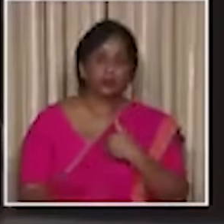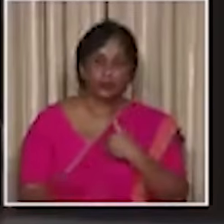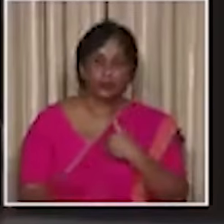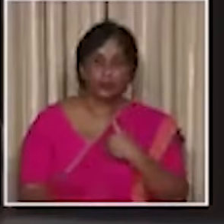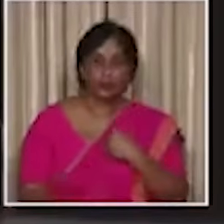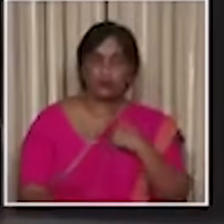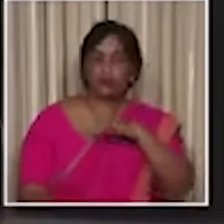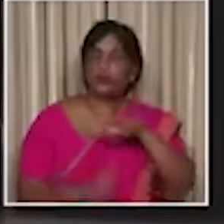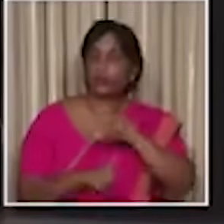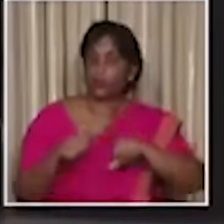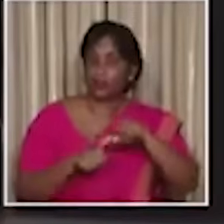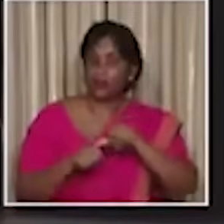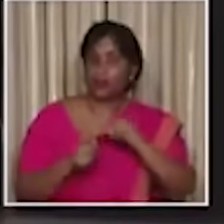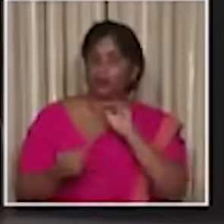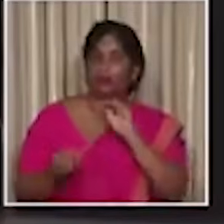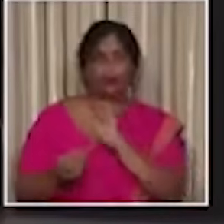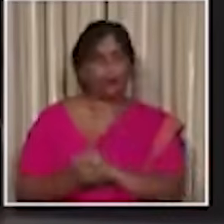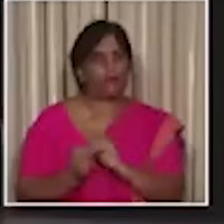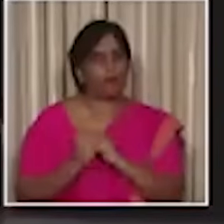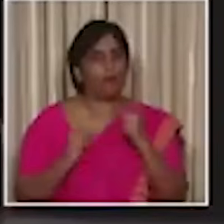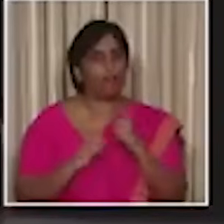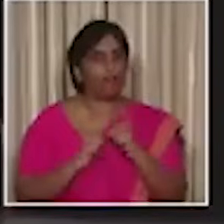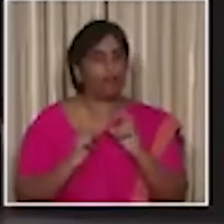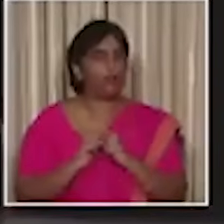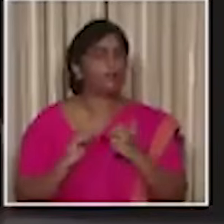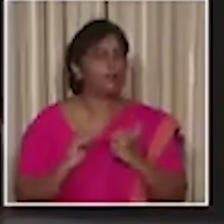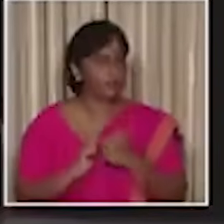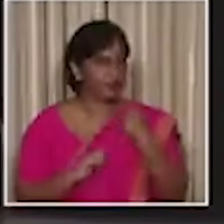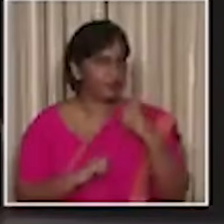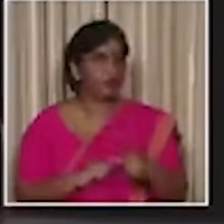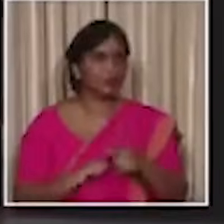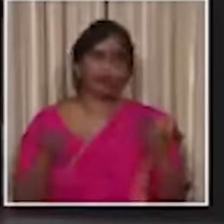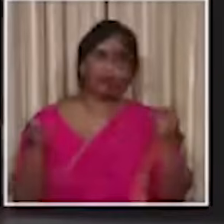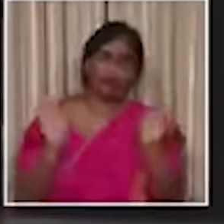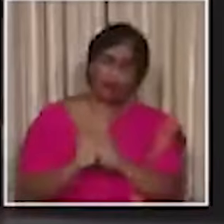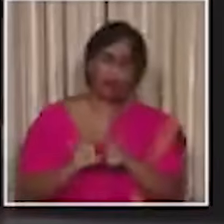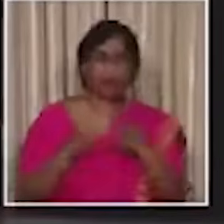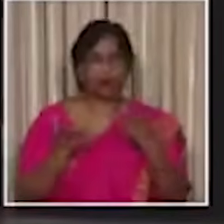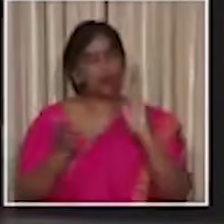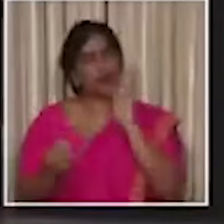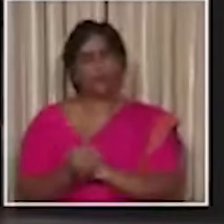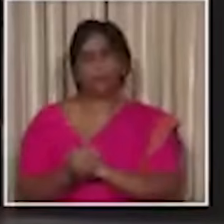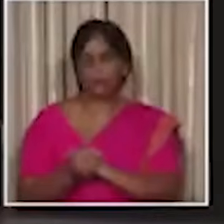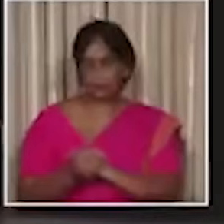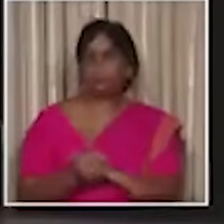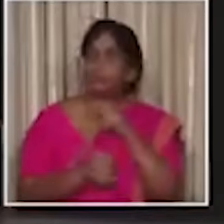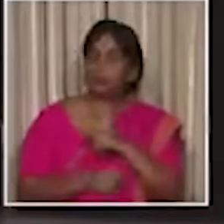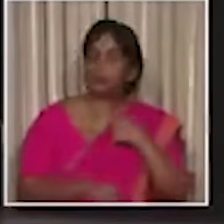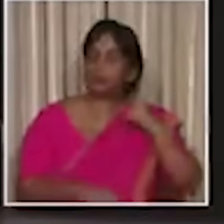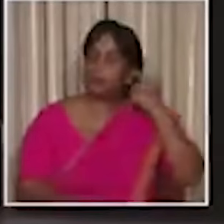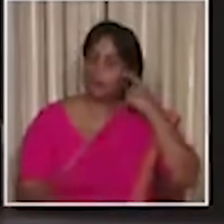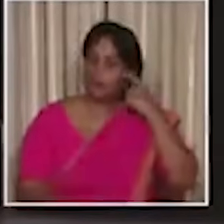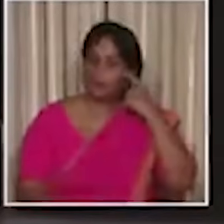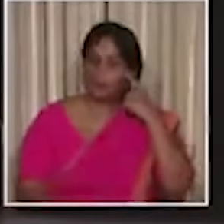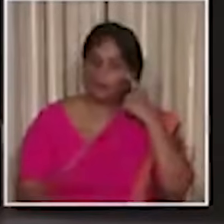මේ ආයතනේ තියාගෙන ඉන්නවට වැඩිය මේ ඩොලර් අර්බුදයත් එක්ක එක්ක වහන්න ඕනේ එක්ක තියාගන්න ඕනේ. ඒ නිසා තමයි මම